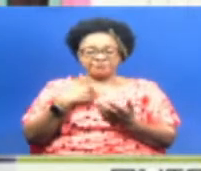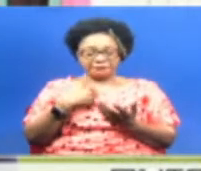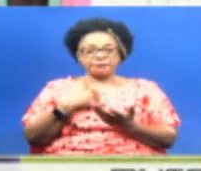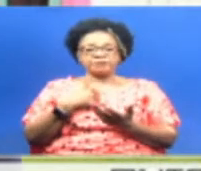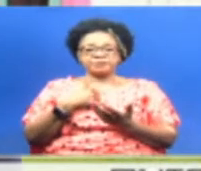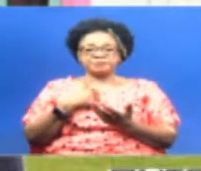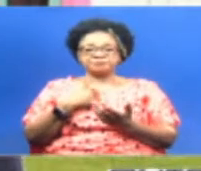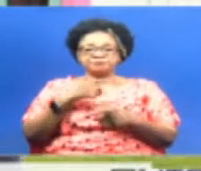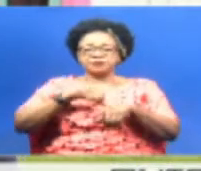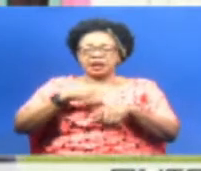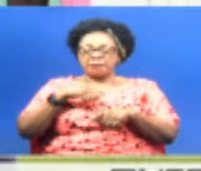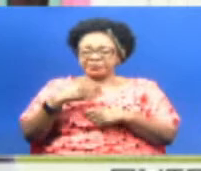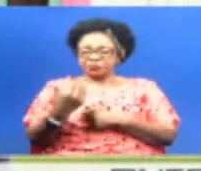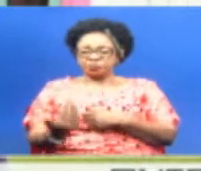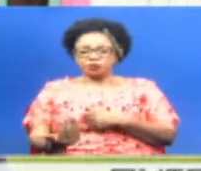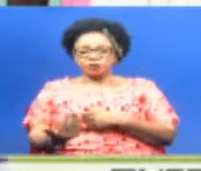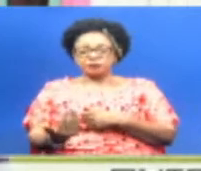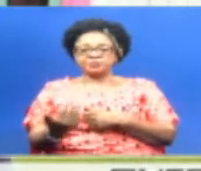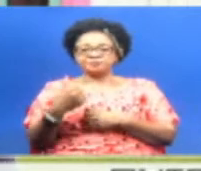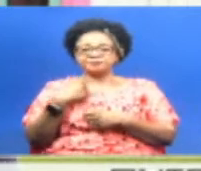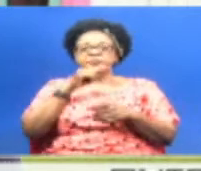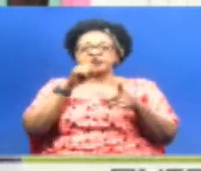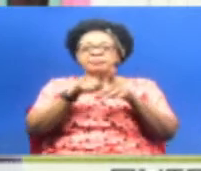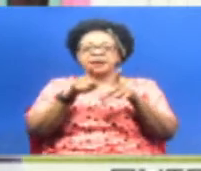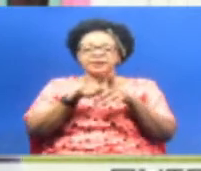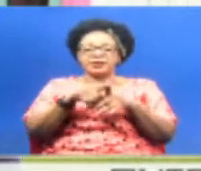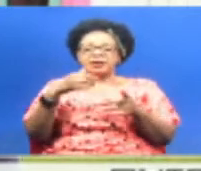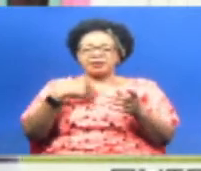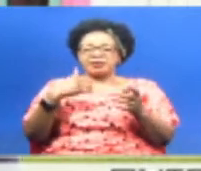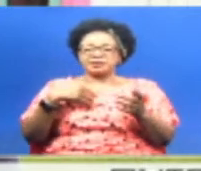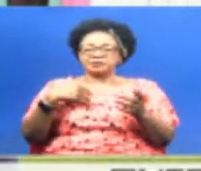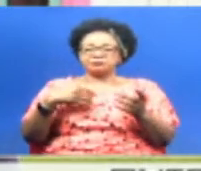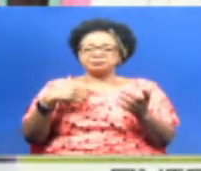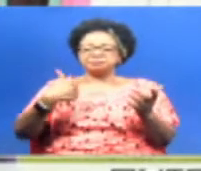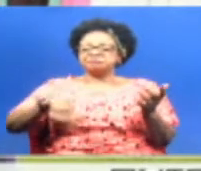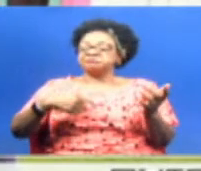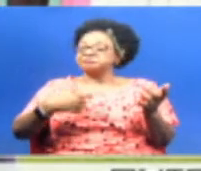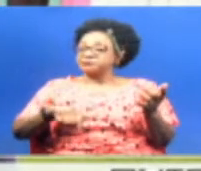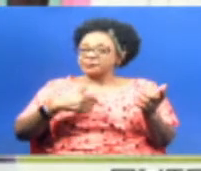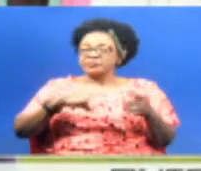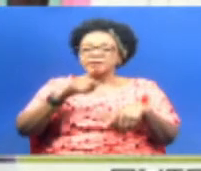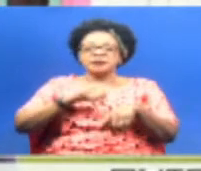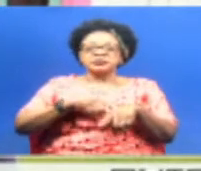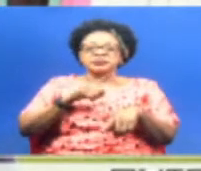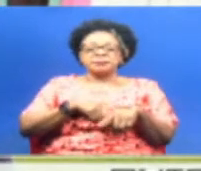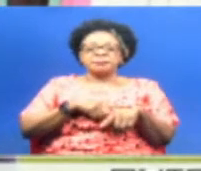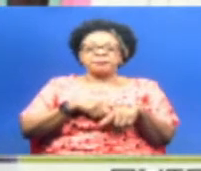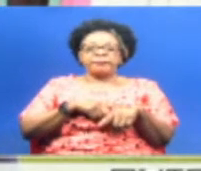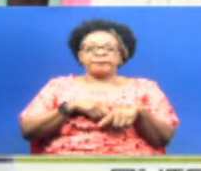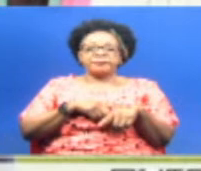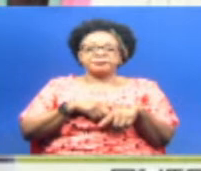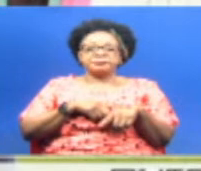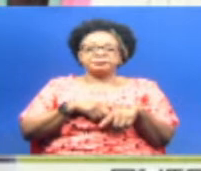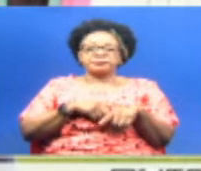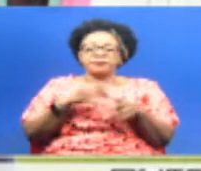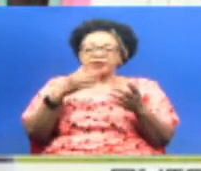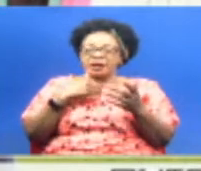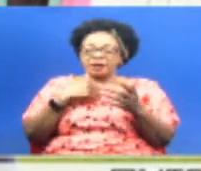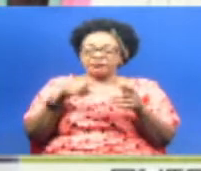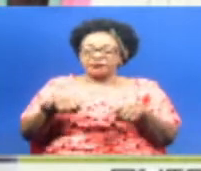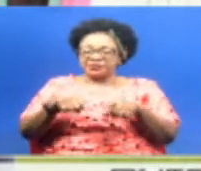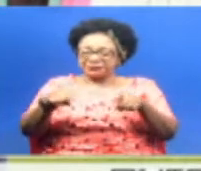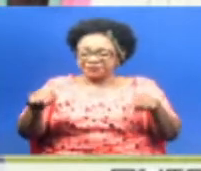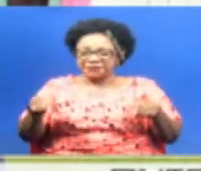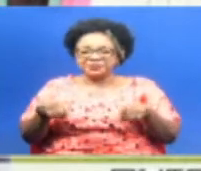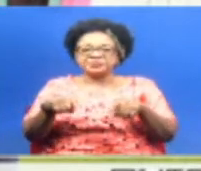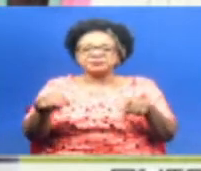nilikuwa mdogo, kuna ndugu yangu alikuwa na kinanda. Sasa wakati akiweka sanduri yeyote, hata kama